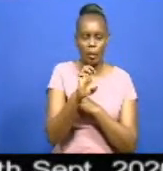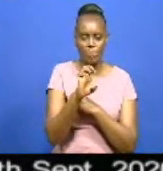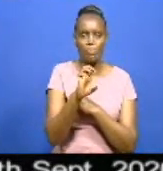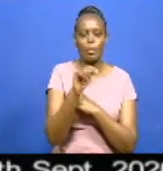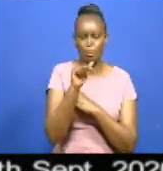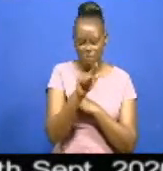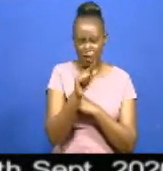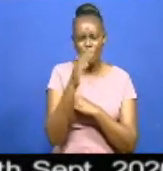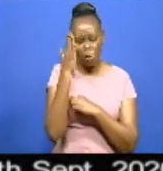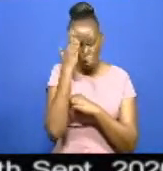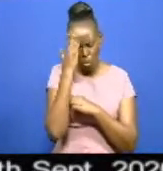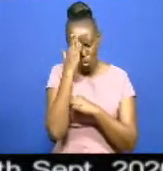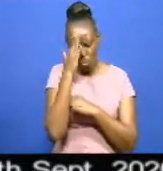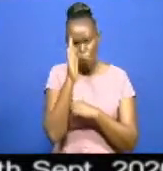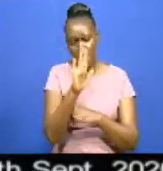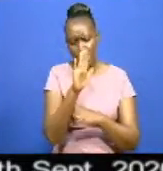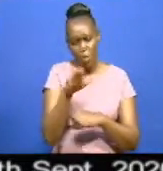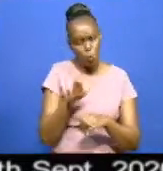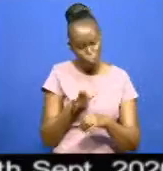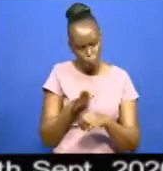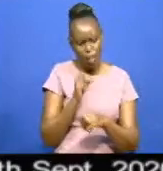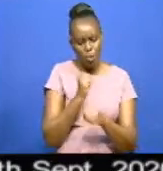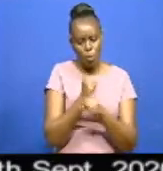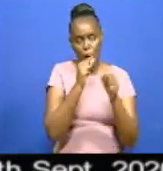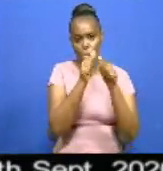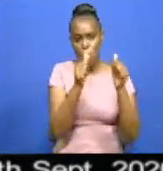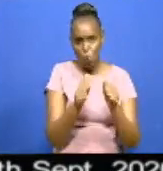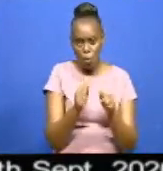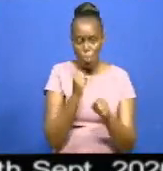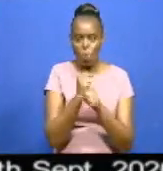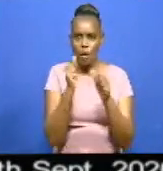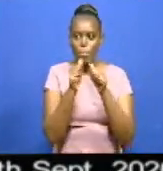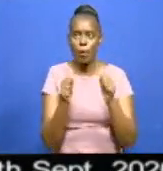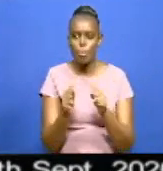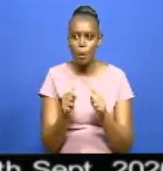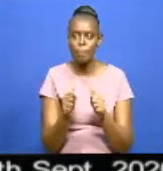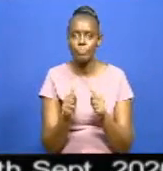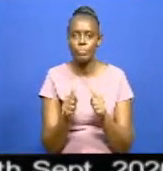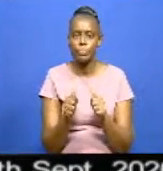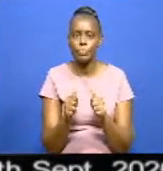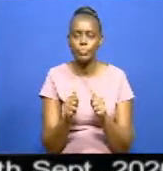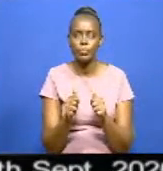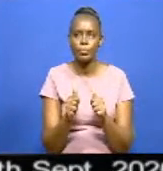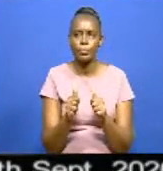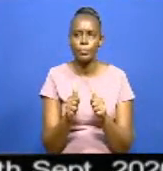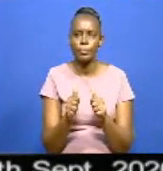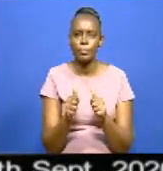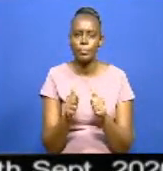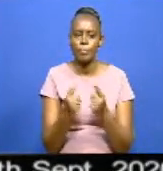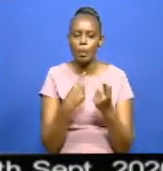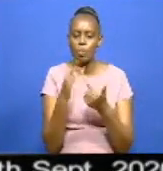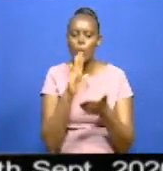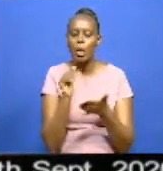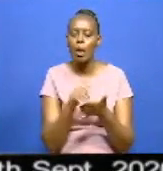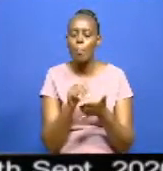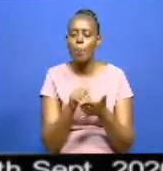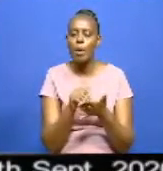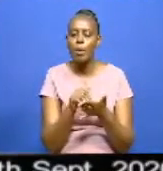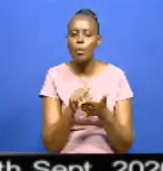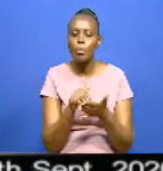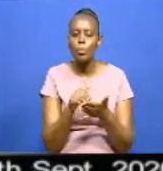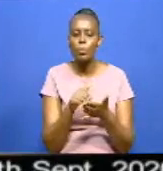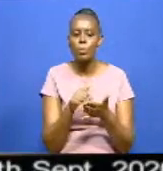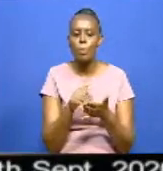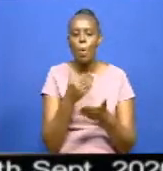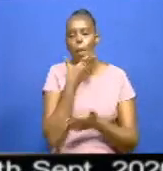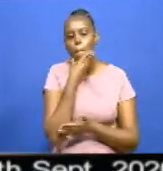ninajua anaweza kazi na bila shaka atafanya kazi nzuri. Kwa uchache tu ningependa kuzungumzia juu ya kijana